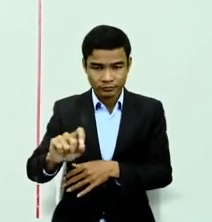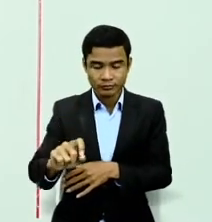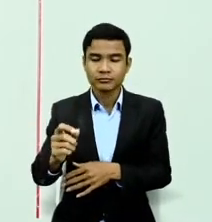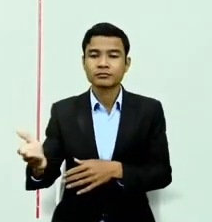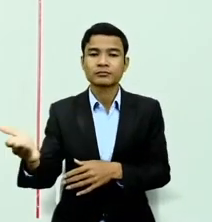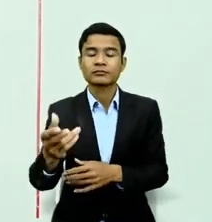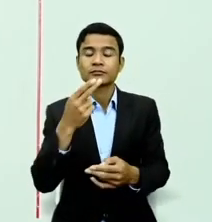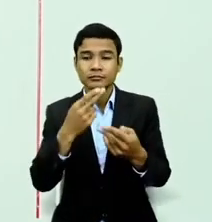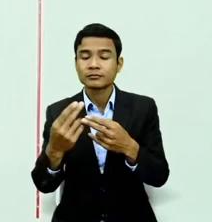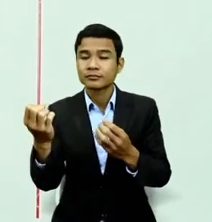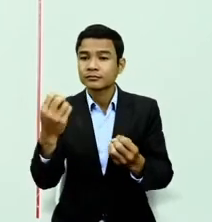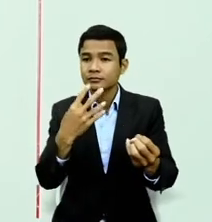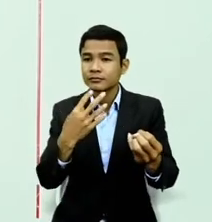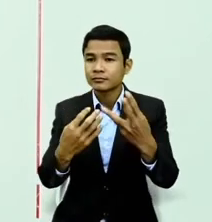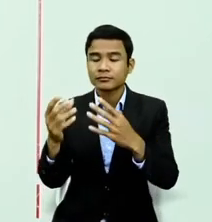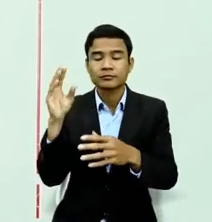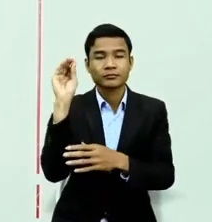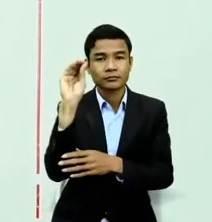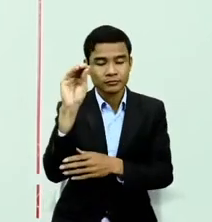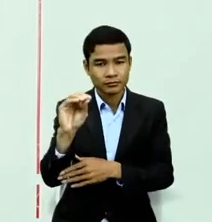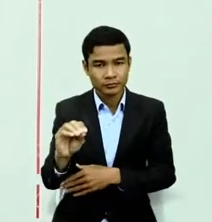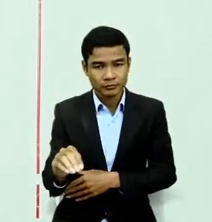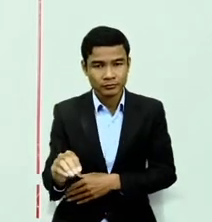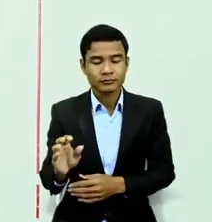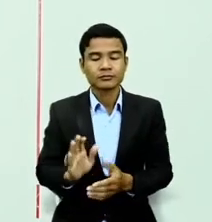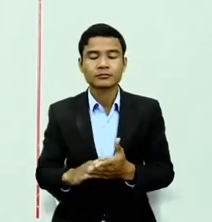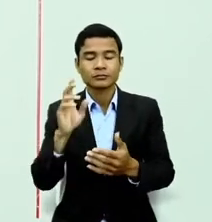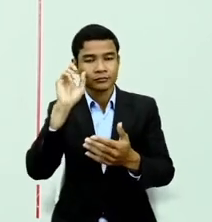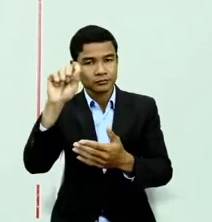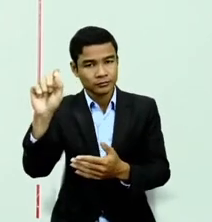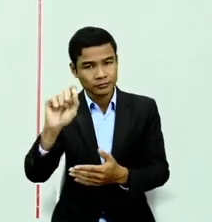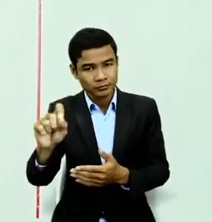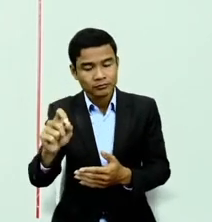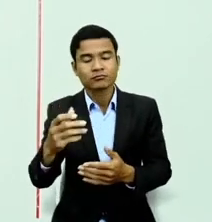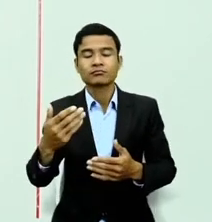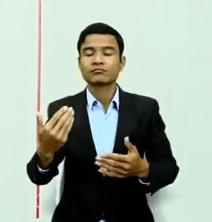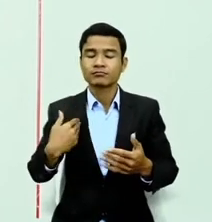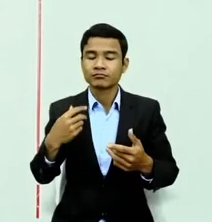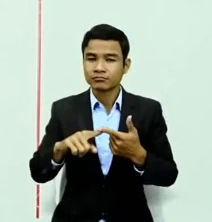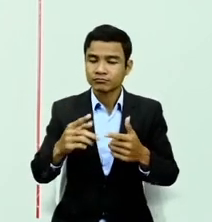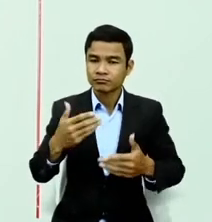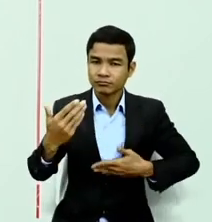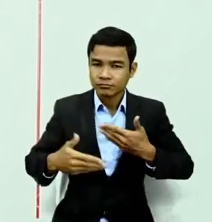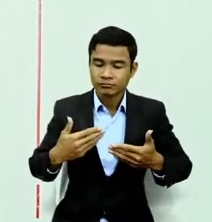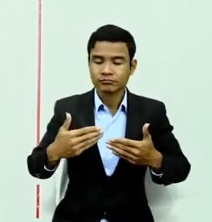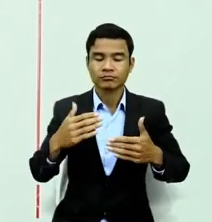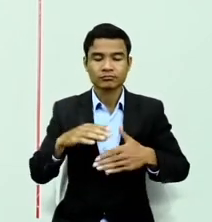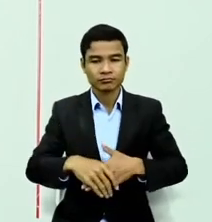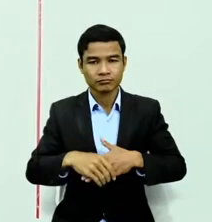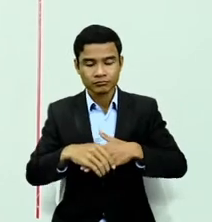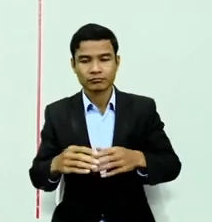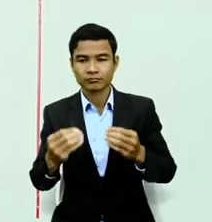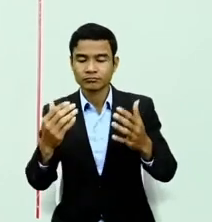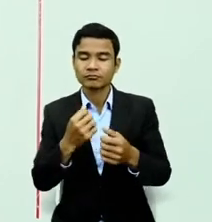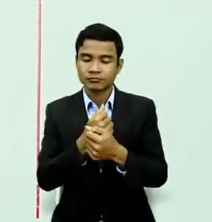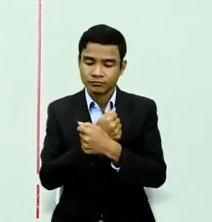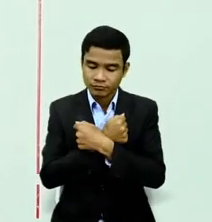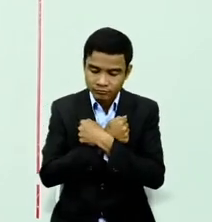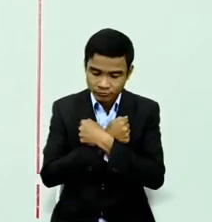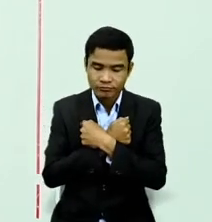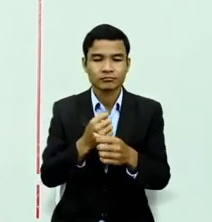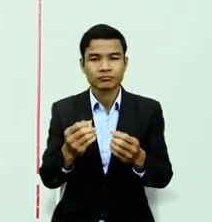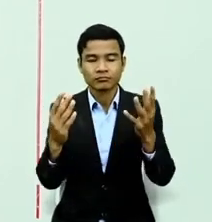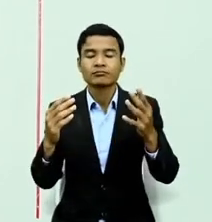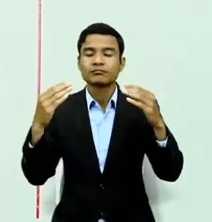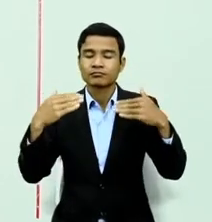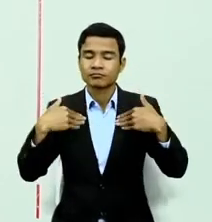Vì con tình ơn khả nì. Chắc miên ở vậy là miên sập bài chất, miên mật phẹt chân, khả hàn, miên nè sẵn lãnh chân. Về chụp bánh